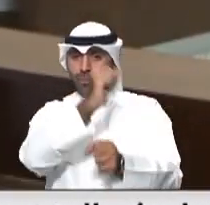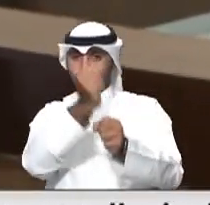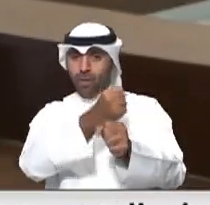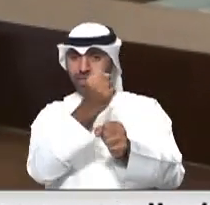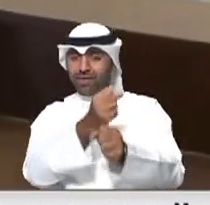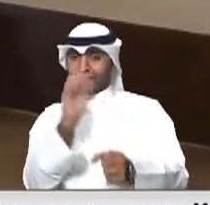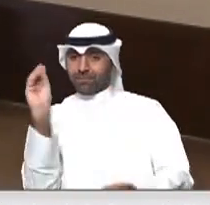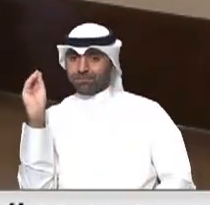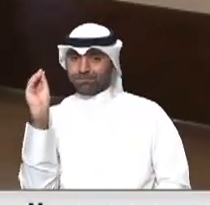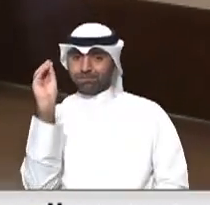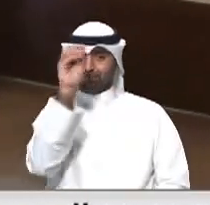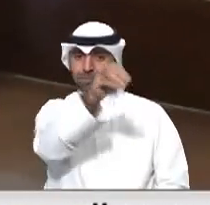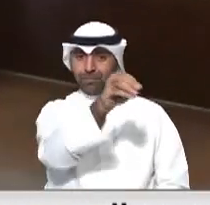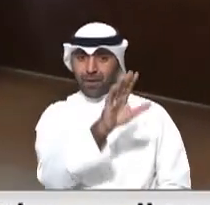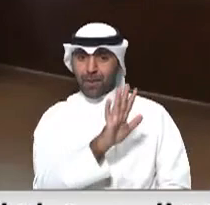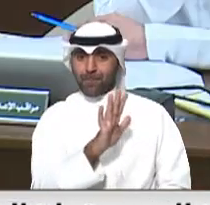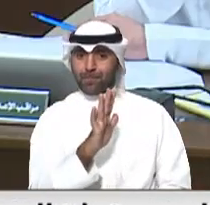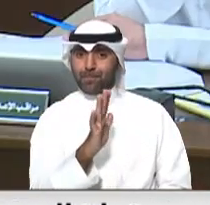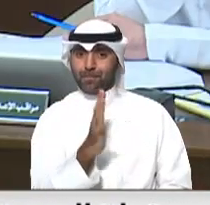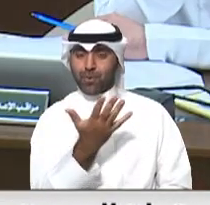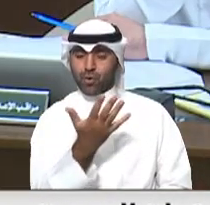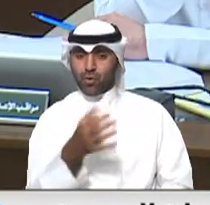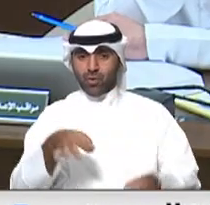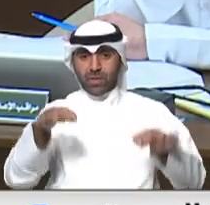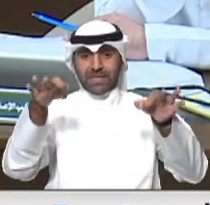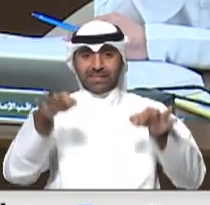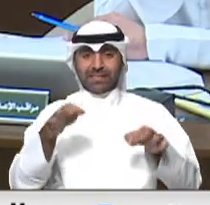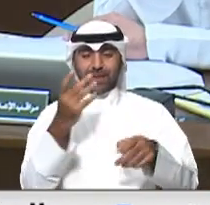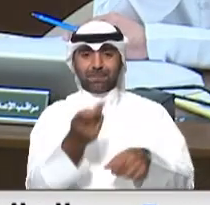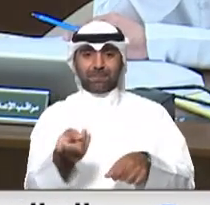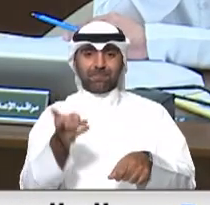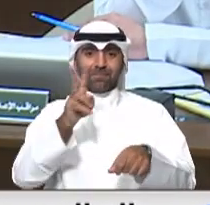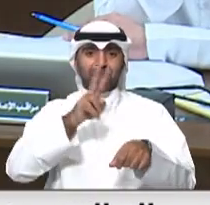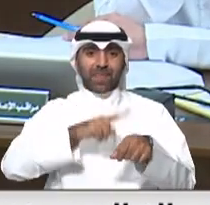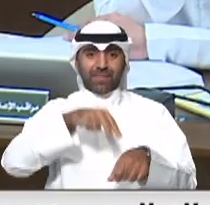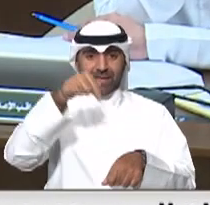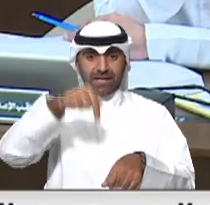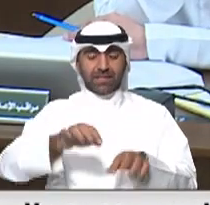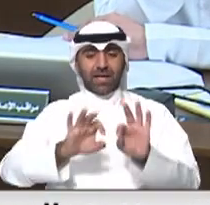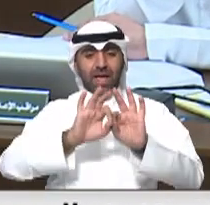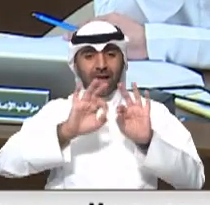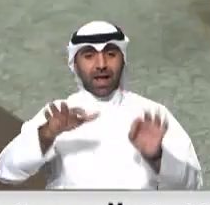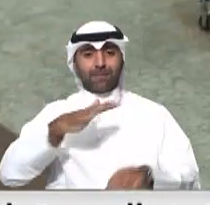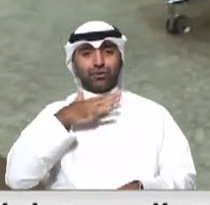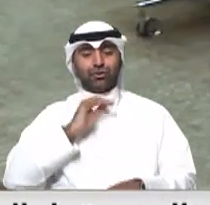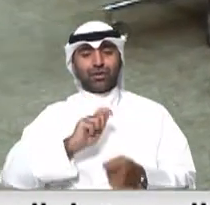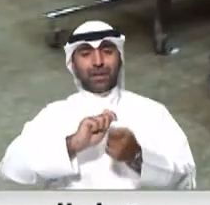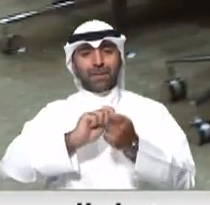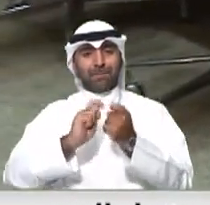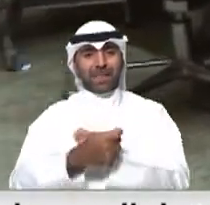اقتراح استبدال الأكياس السوداء الخاصة بالحاويات السكنية بأكياس